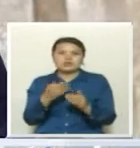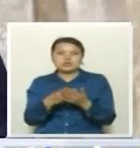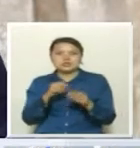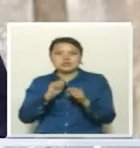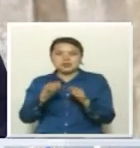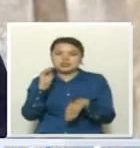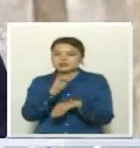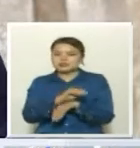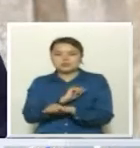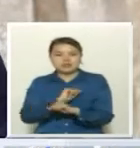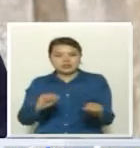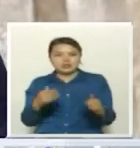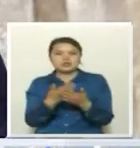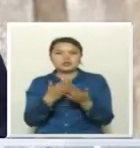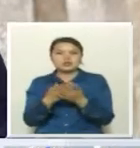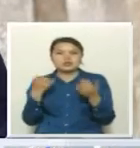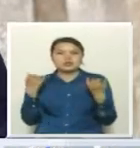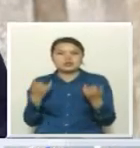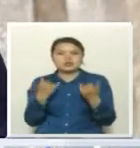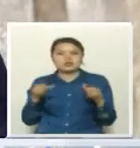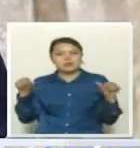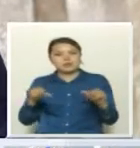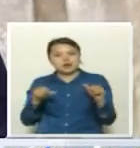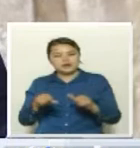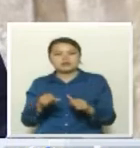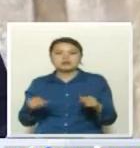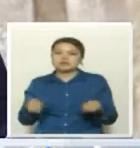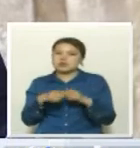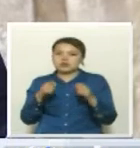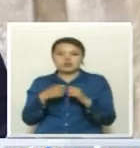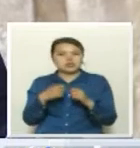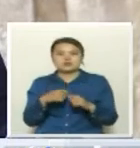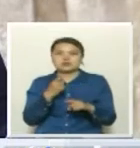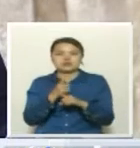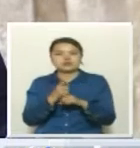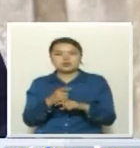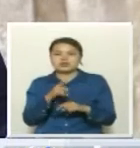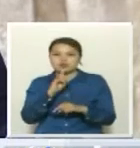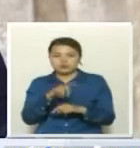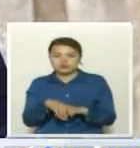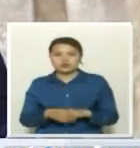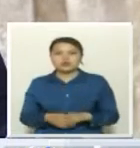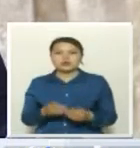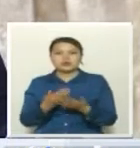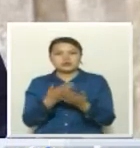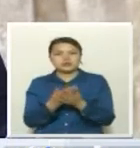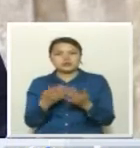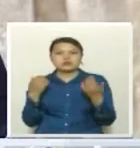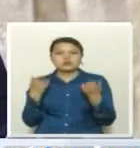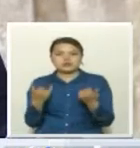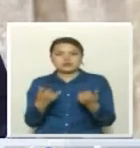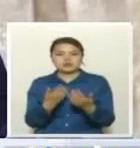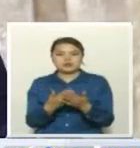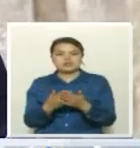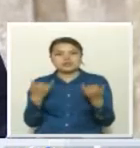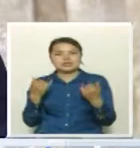жаңағы права деп айтамыз ғой, жаңағы құқықтары болмауы керек. Тариф необоснованно жоғары болмауы керек. Бір, екіншіден субъектіні